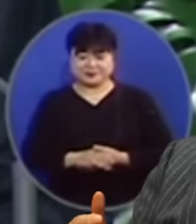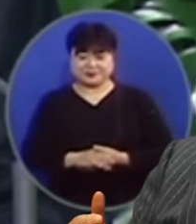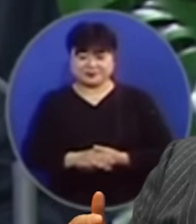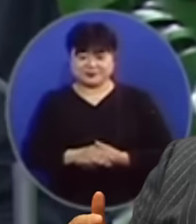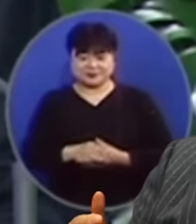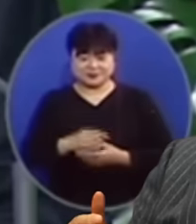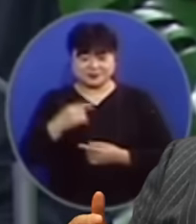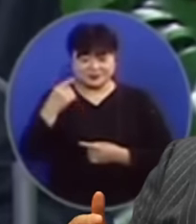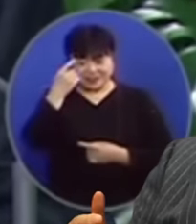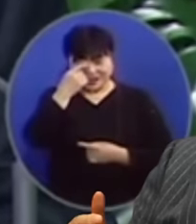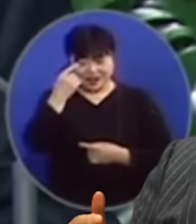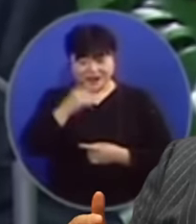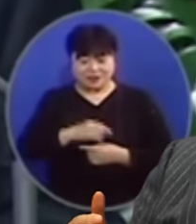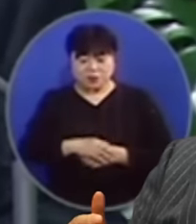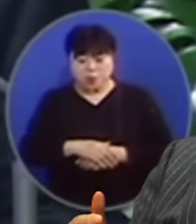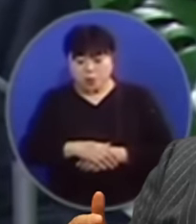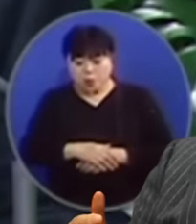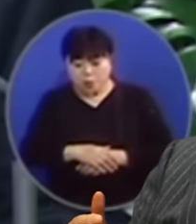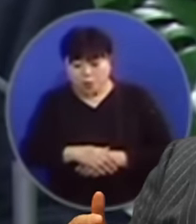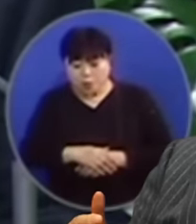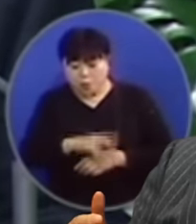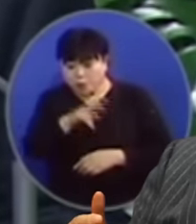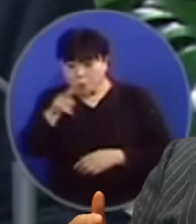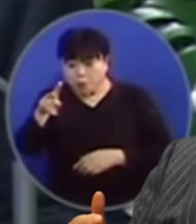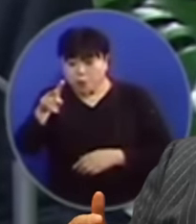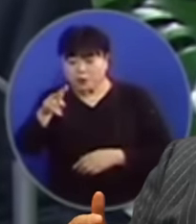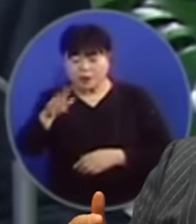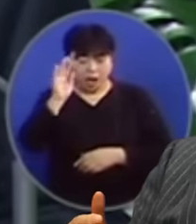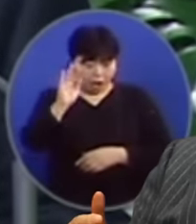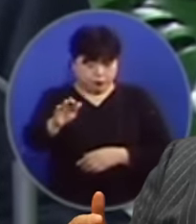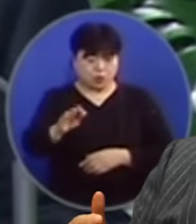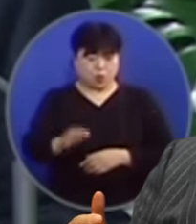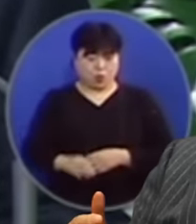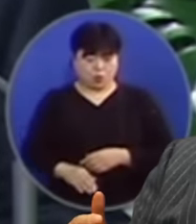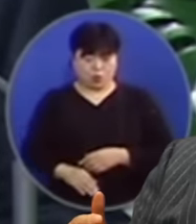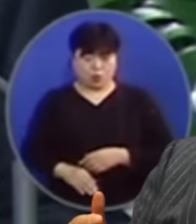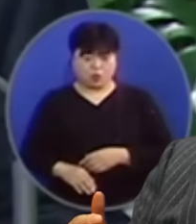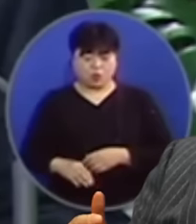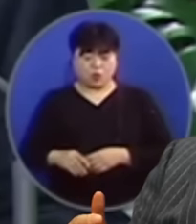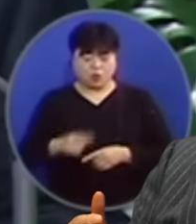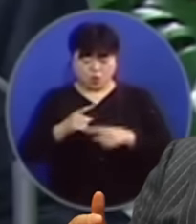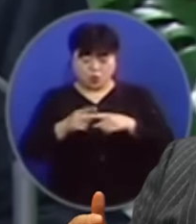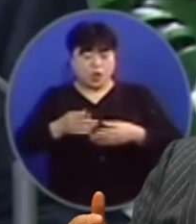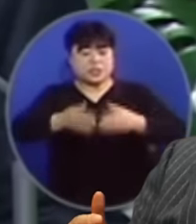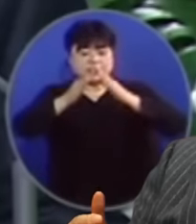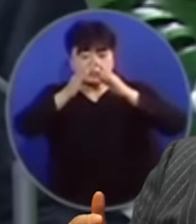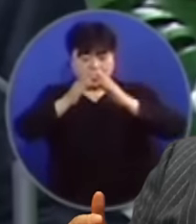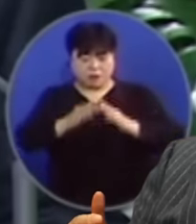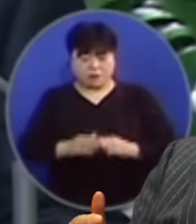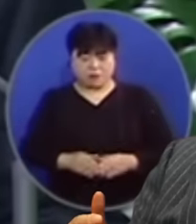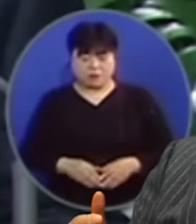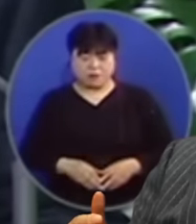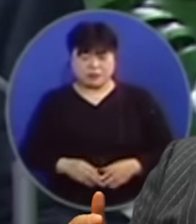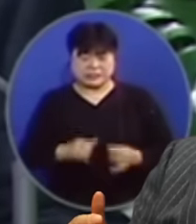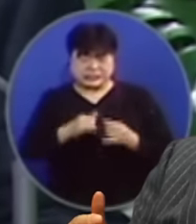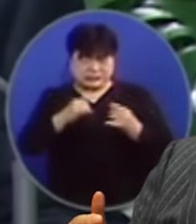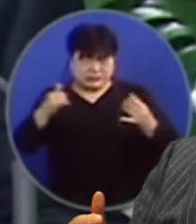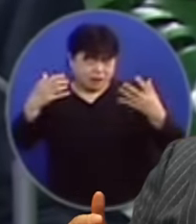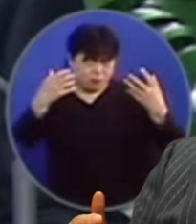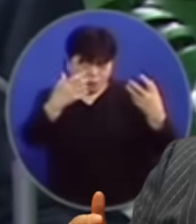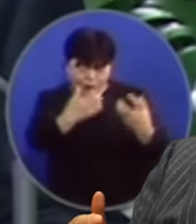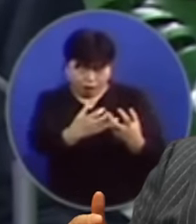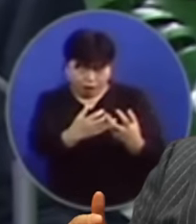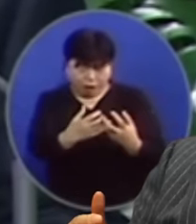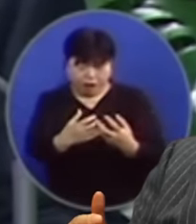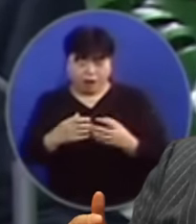나를 자게 살보니 장차 자네가 교회를 세우는데 인산인해로 사람이 오는 것을 내가